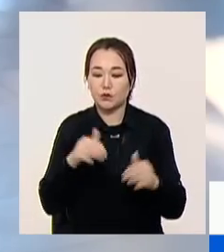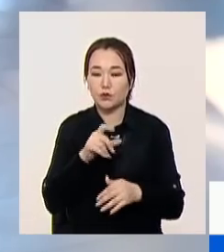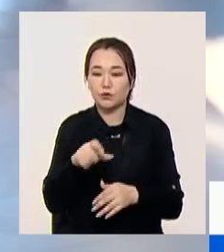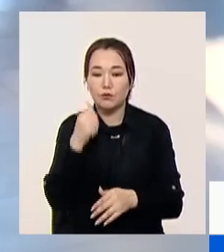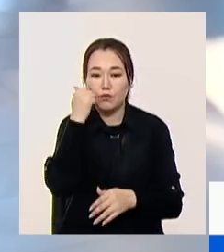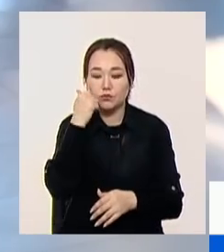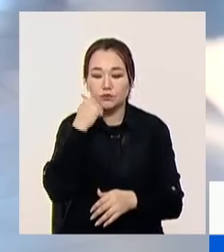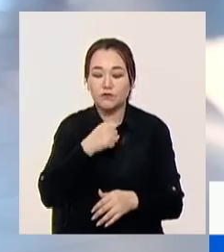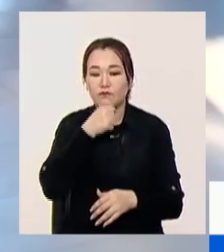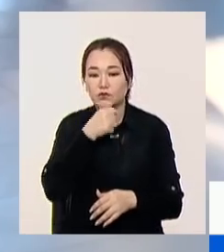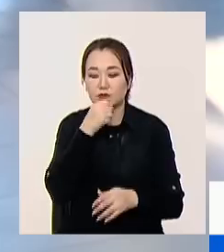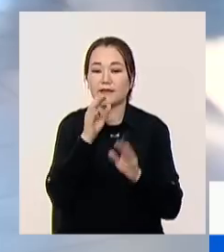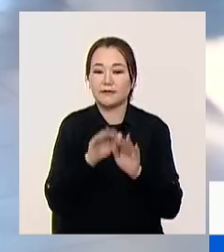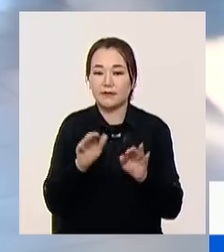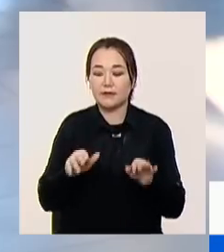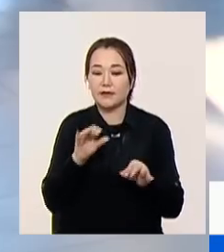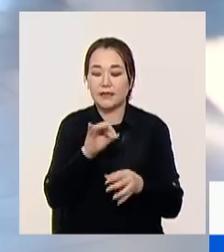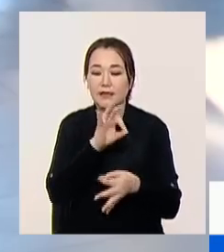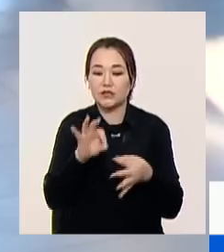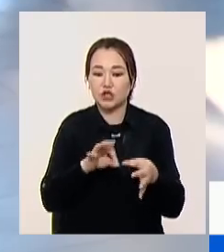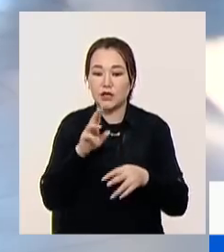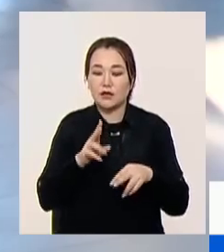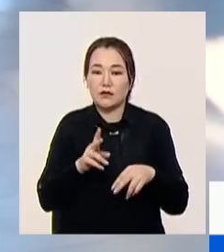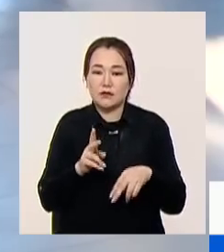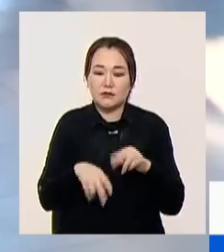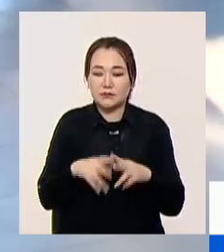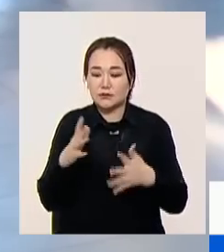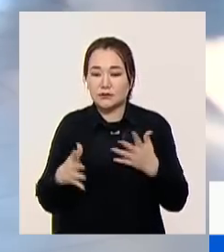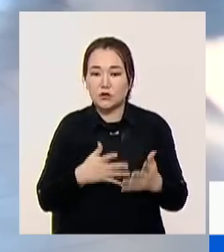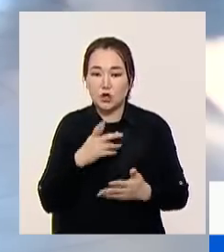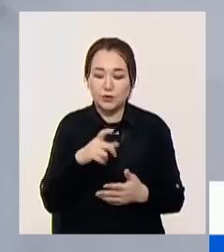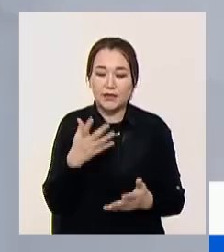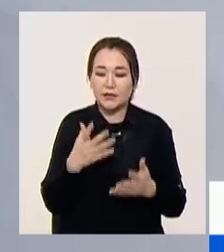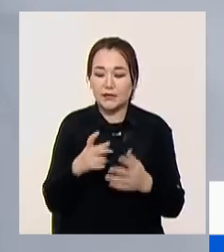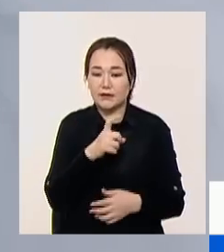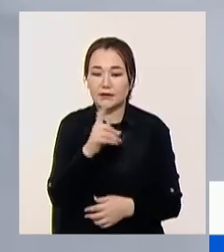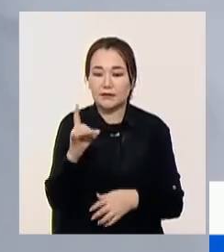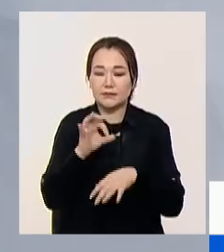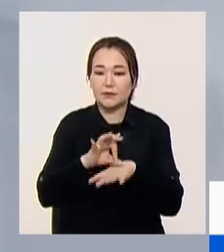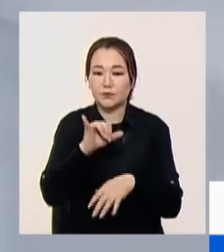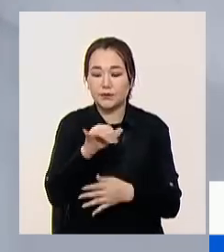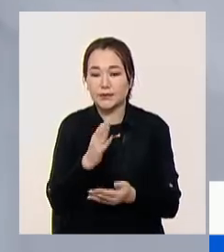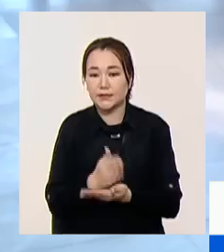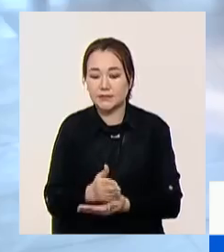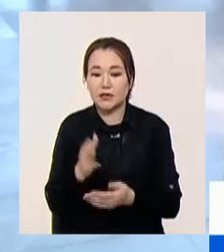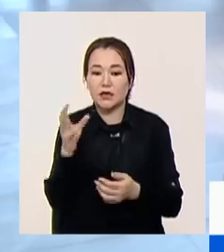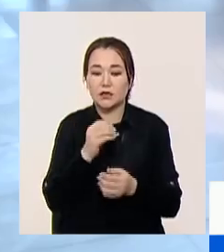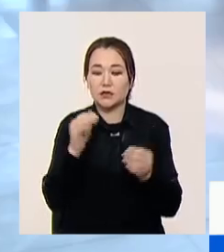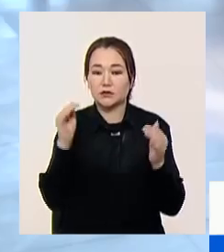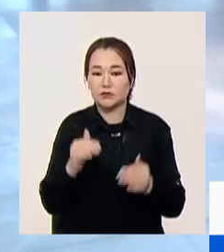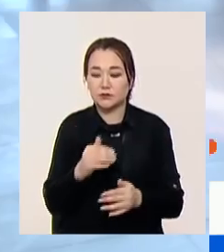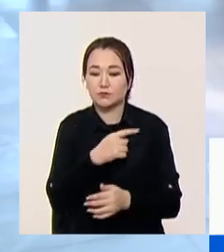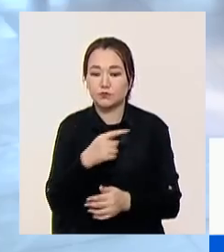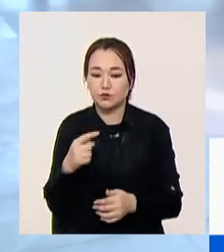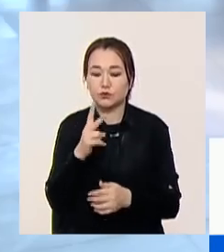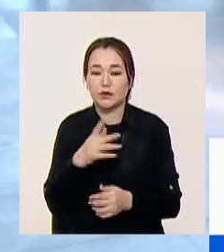пожилого возраста, дети, также излишне эмоциональные люди и пациенты с хроническими заболеваниями. Вследствие понижения температуры у людей,